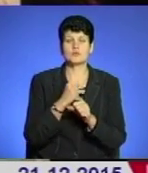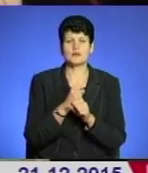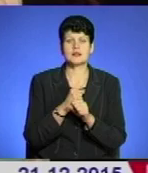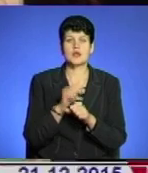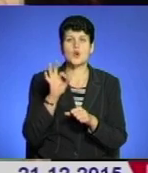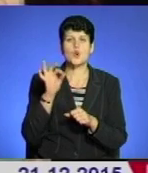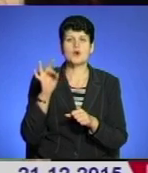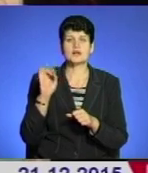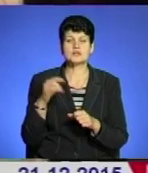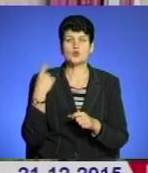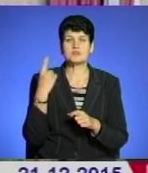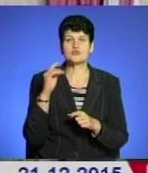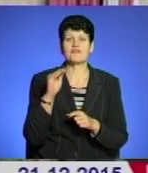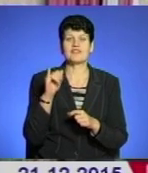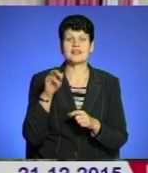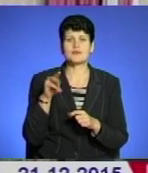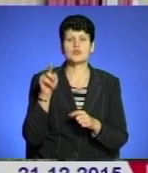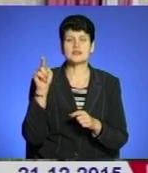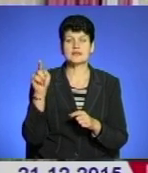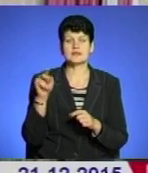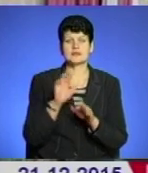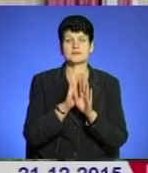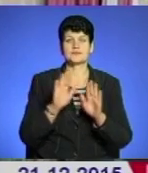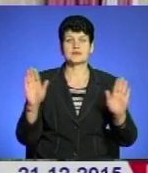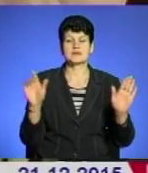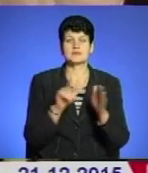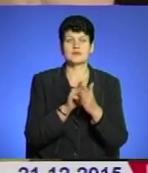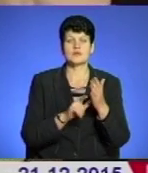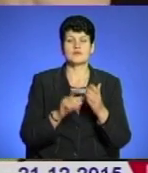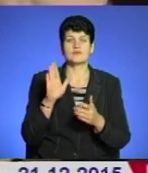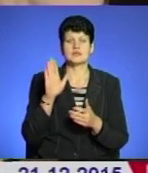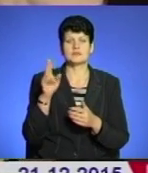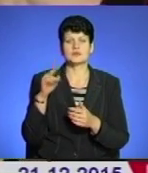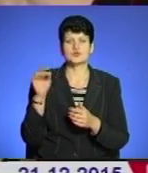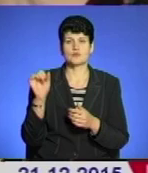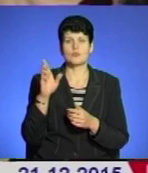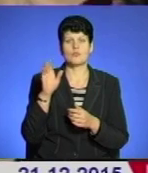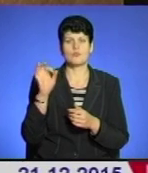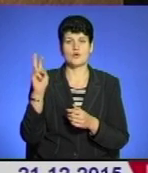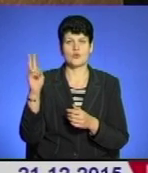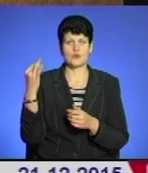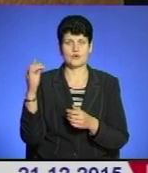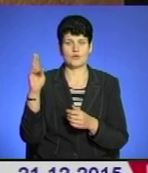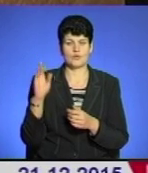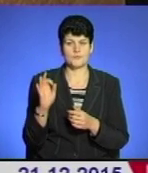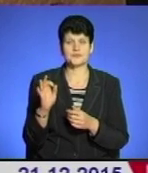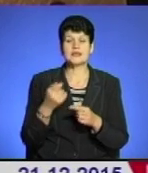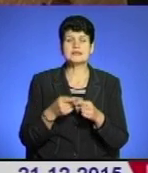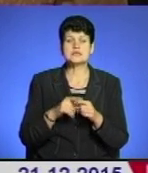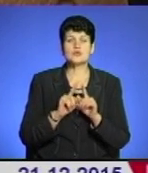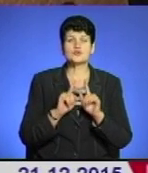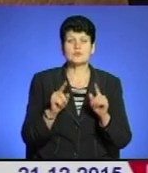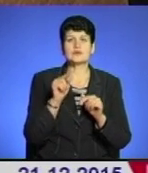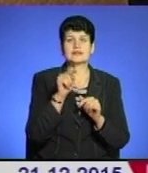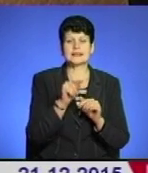оркестр обласної філармонії та її солісти Оксана Малецька, Вадим Дарчук, Наталія Бойко. Для таких діток, особливо для